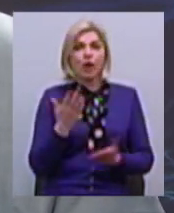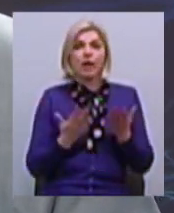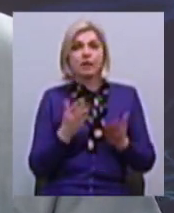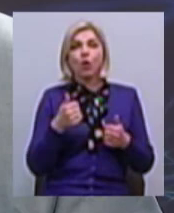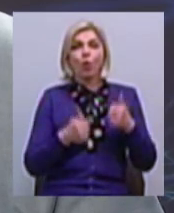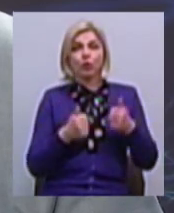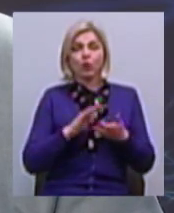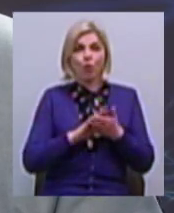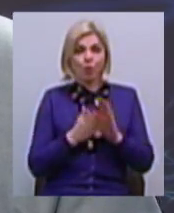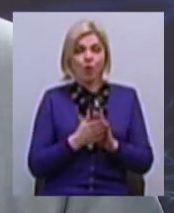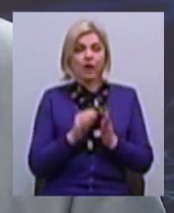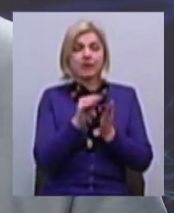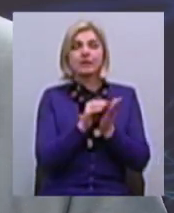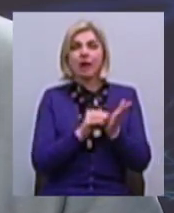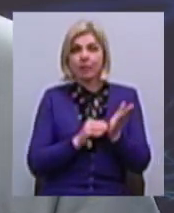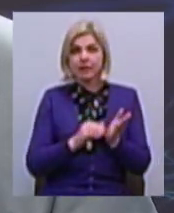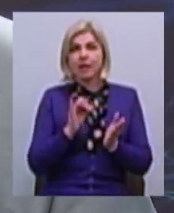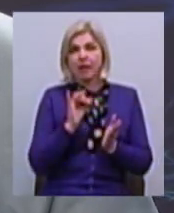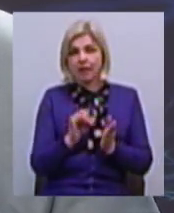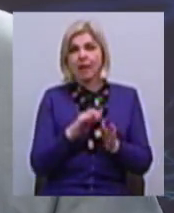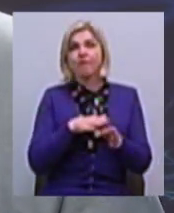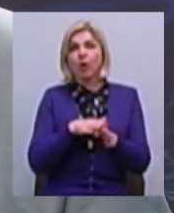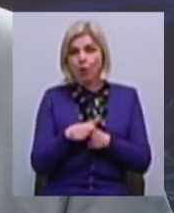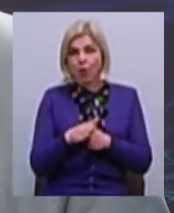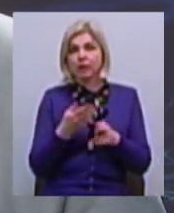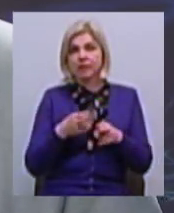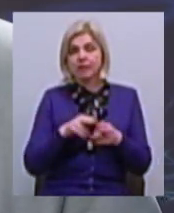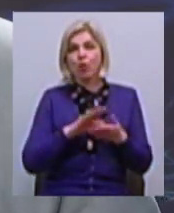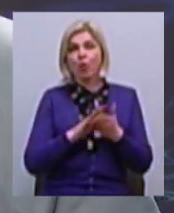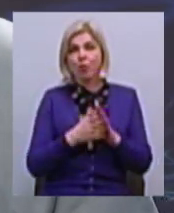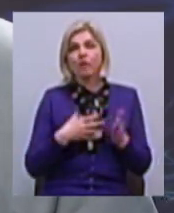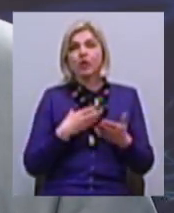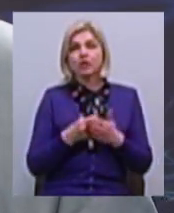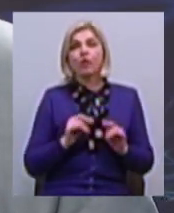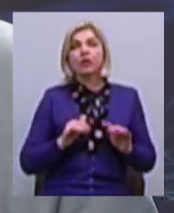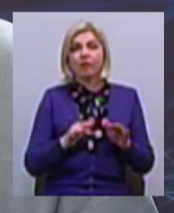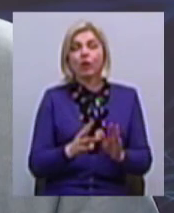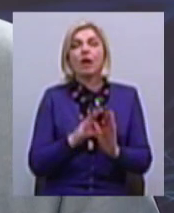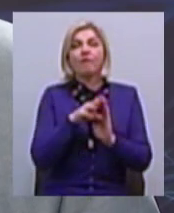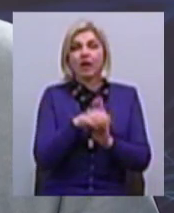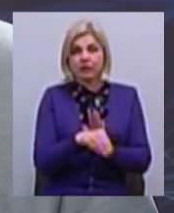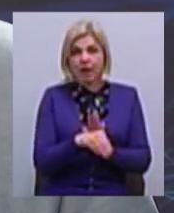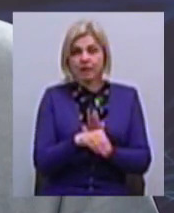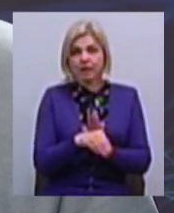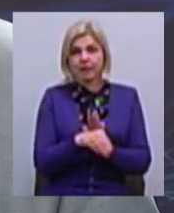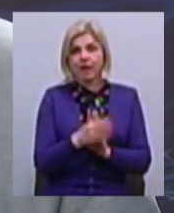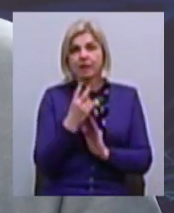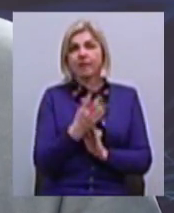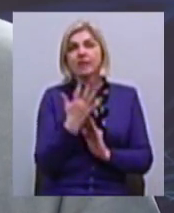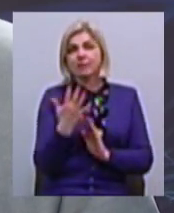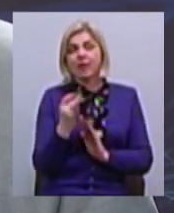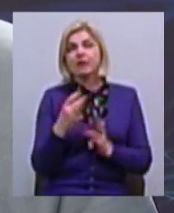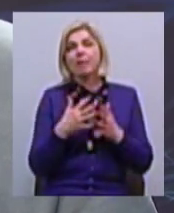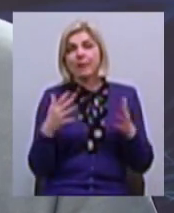умовах записано і концесіонер виконує ці умови в процесі своєї діяльності, вкладає в об'єкт концесії 25 і